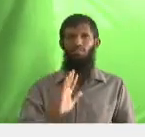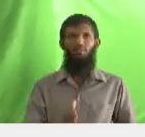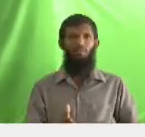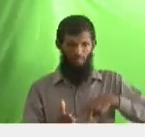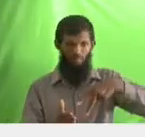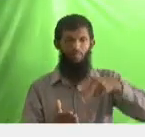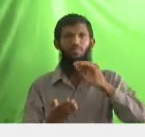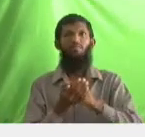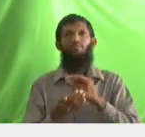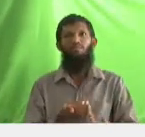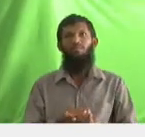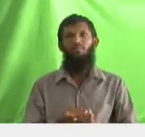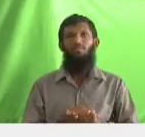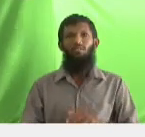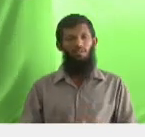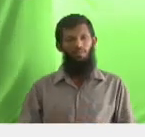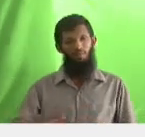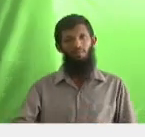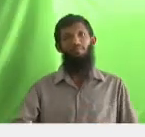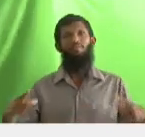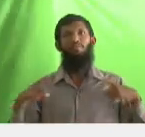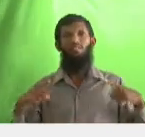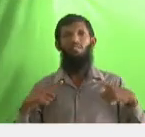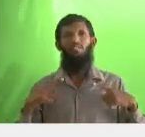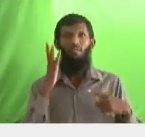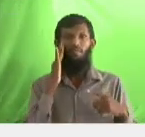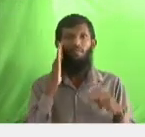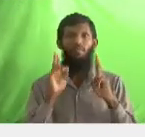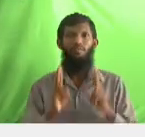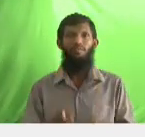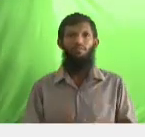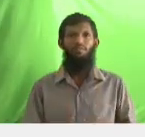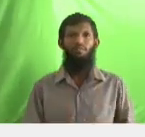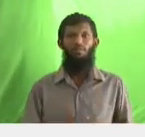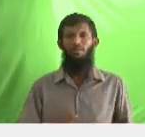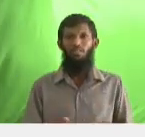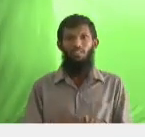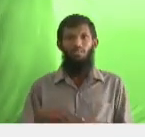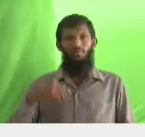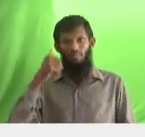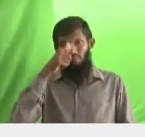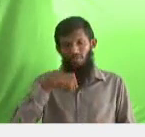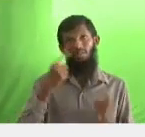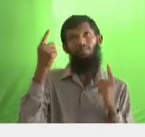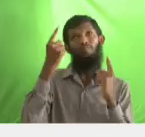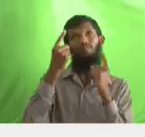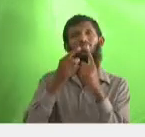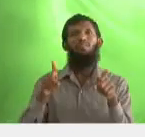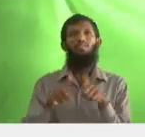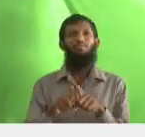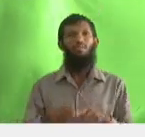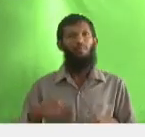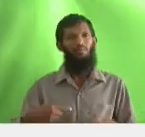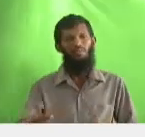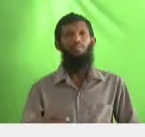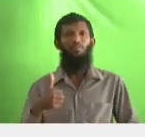you. Prepare for that day in a beautiful way. On a daily basis, ensure that you have done deeds